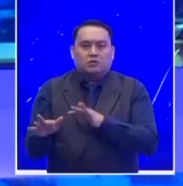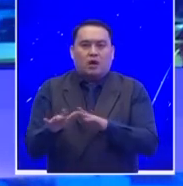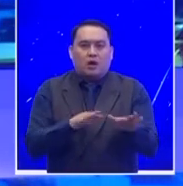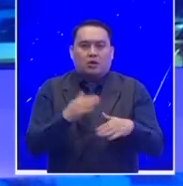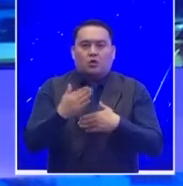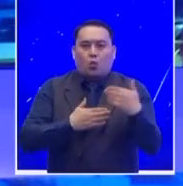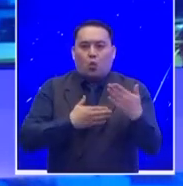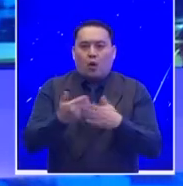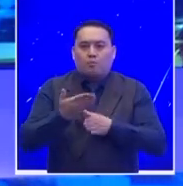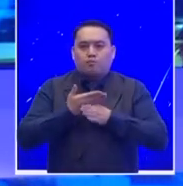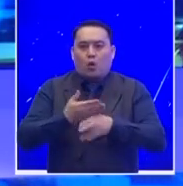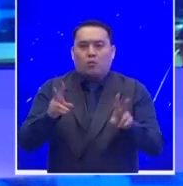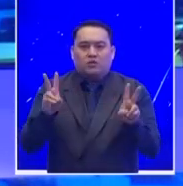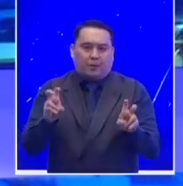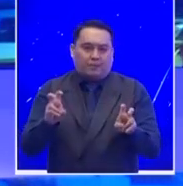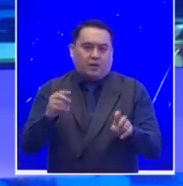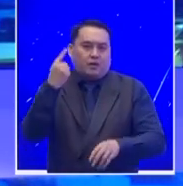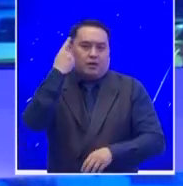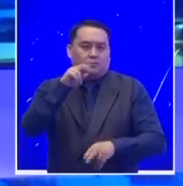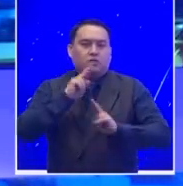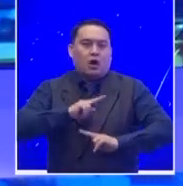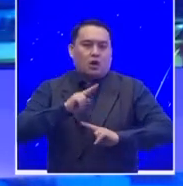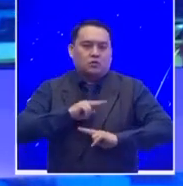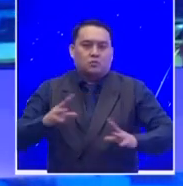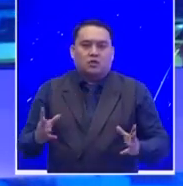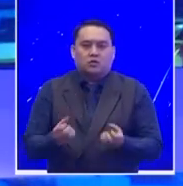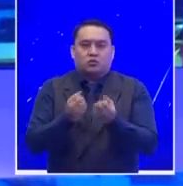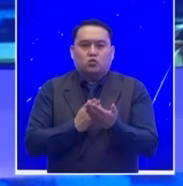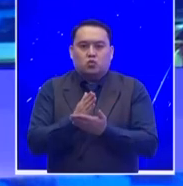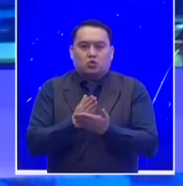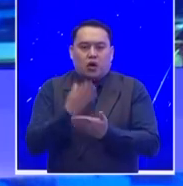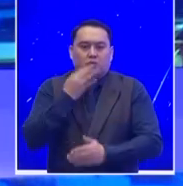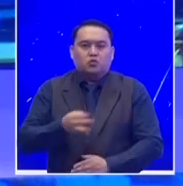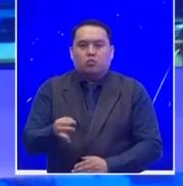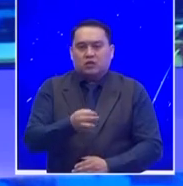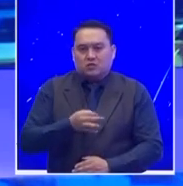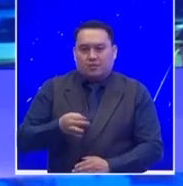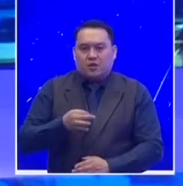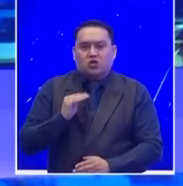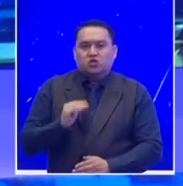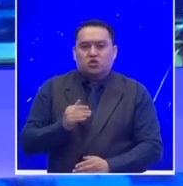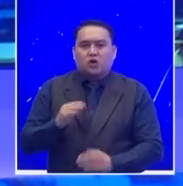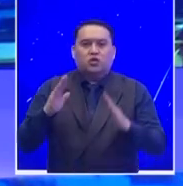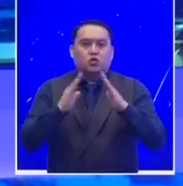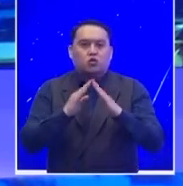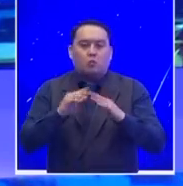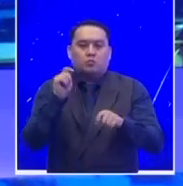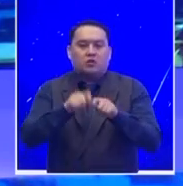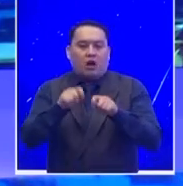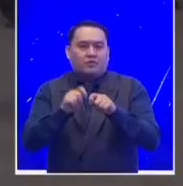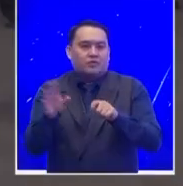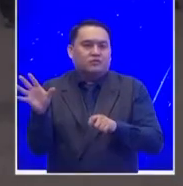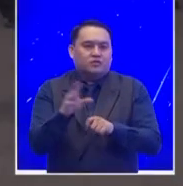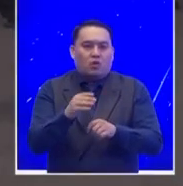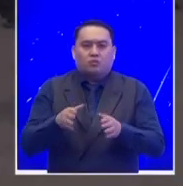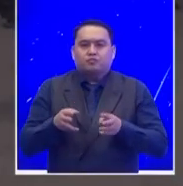продолжается акция «Рука помощи», инициированная сотрудниками ДЧС региона. Специалисты обошли частные дома, проверили дымоходы и состояние